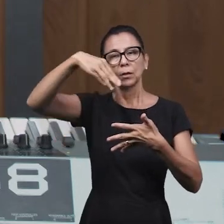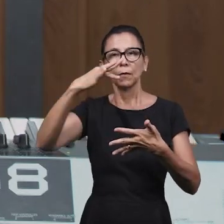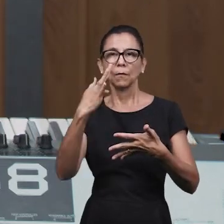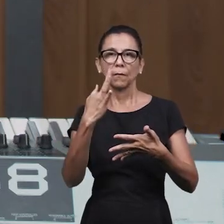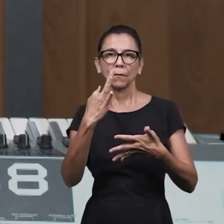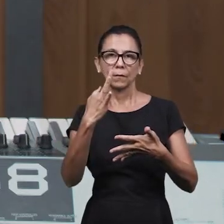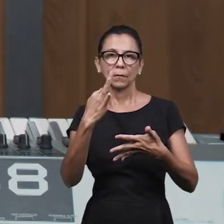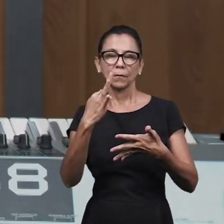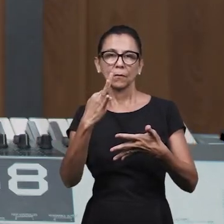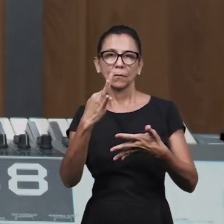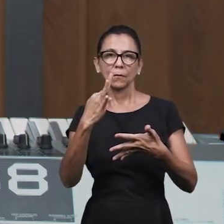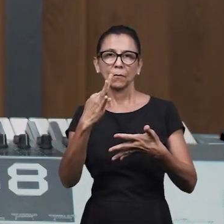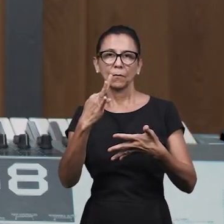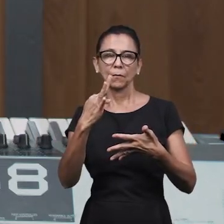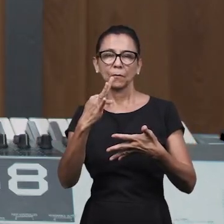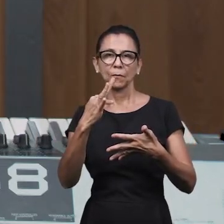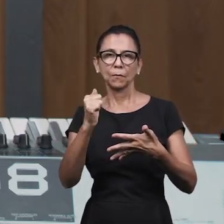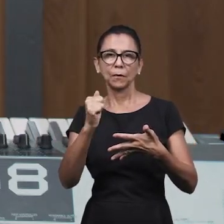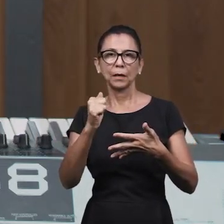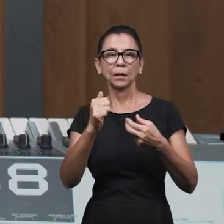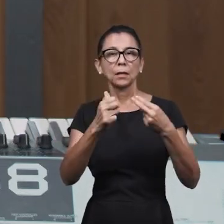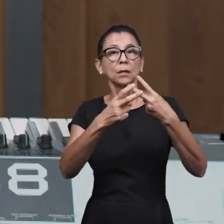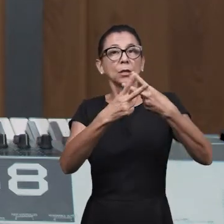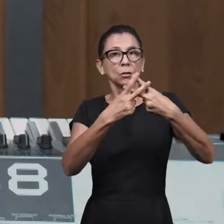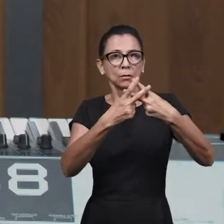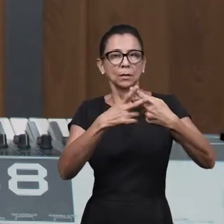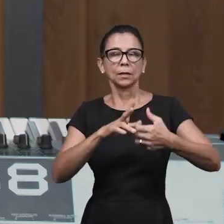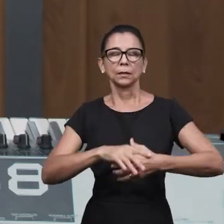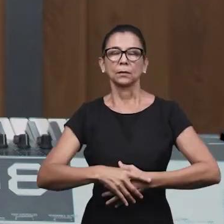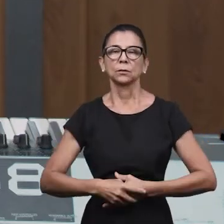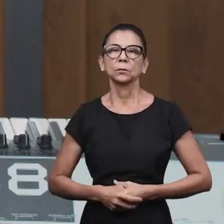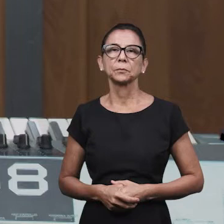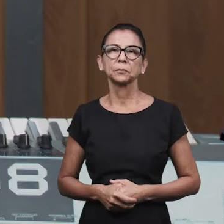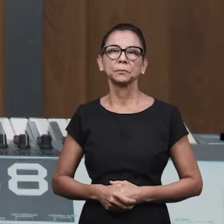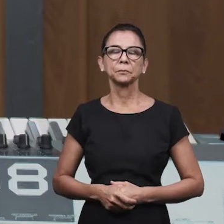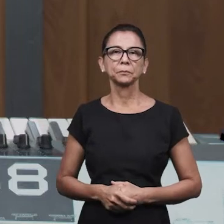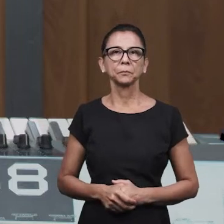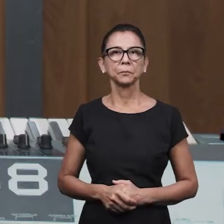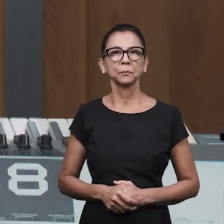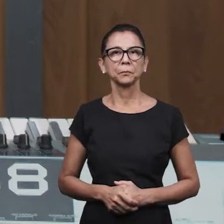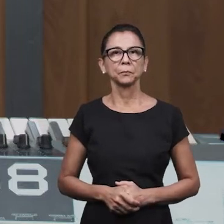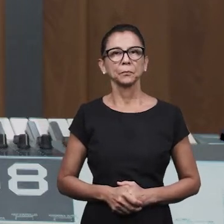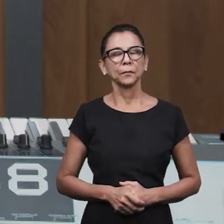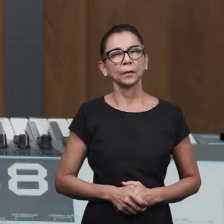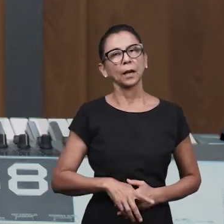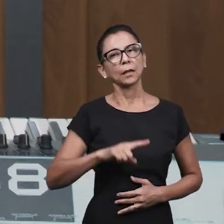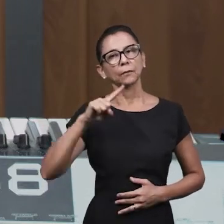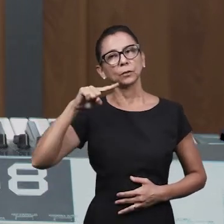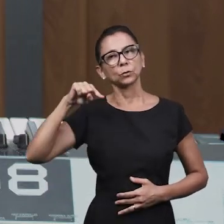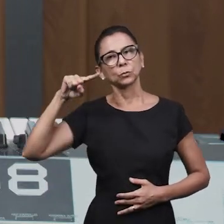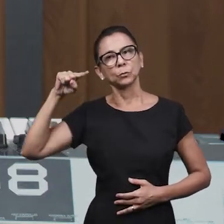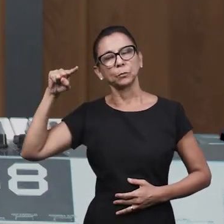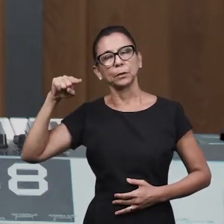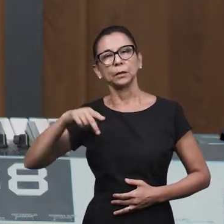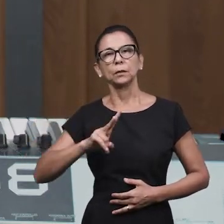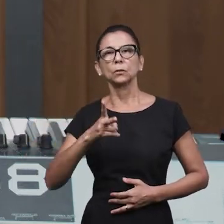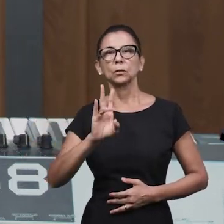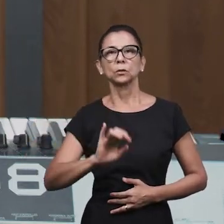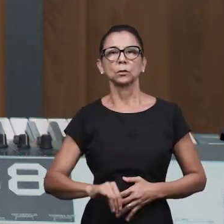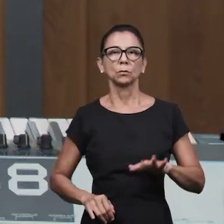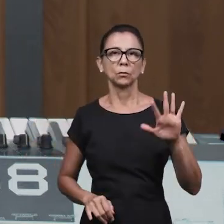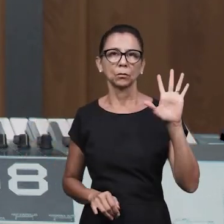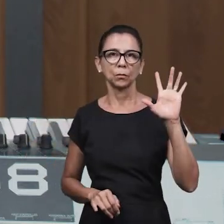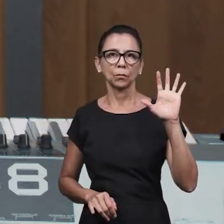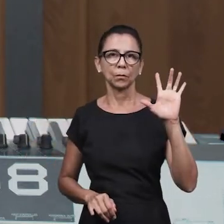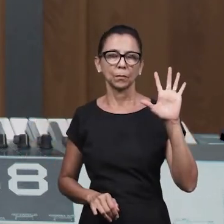ses fa dièse. Ici, dans le grave, on va faire comme ça. Dans l'aigu, dans les aigus, on va continuer